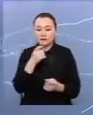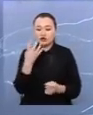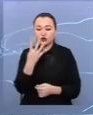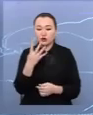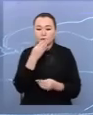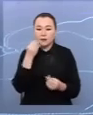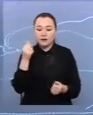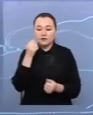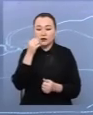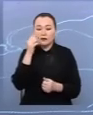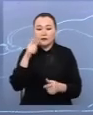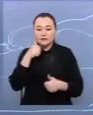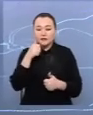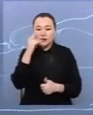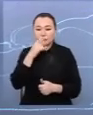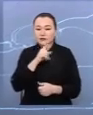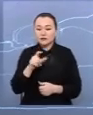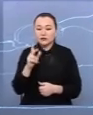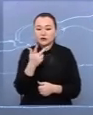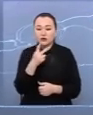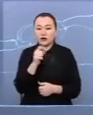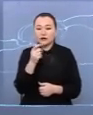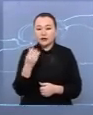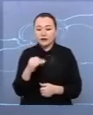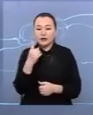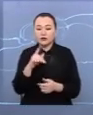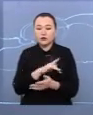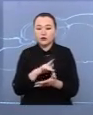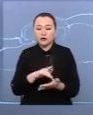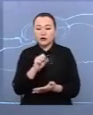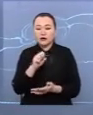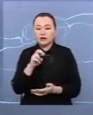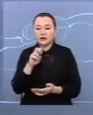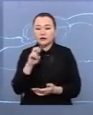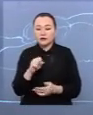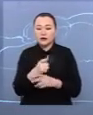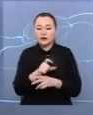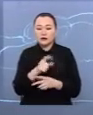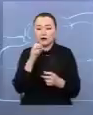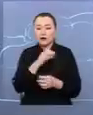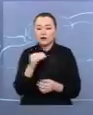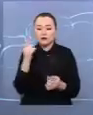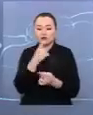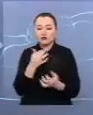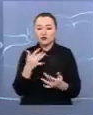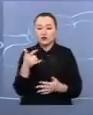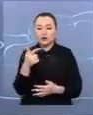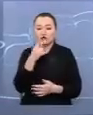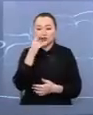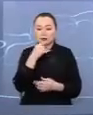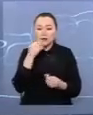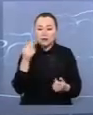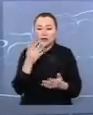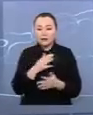пропавших без вести казахстанцах. 3 в провинции Хатай, 1 в городе Адана. Однако официальной информации, сколько граждан Казахстана пропали